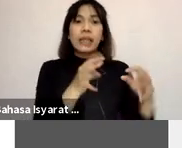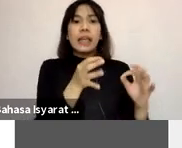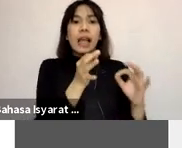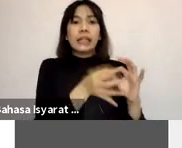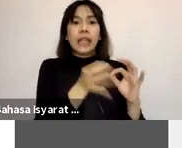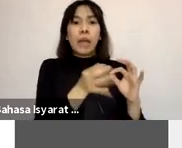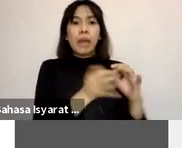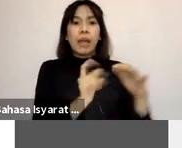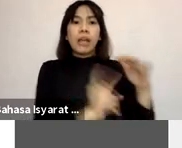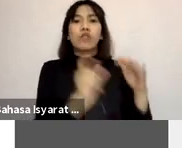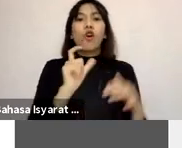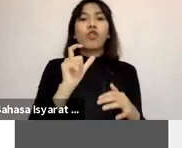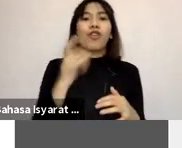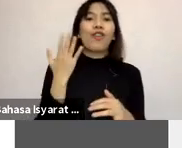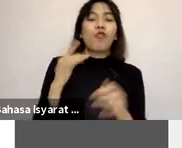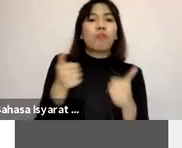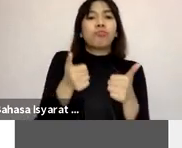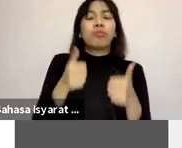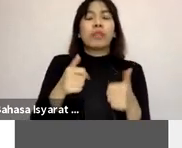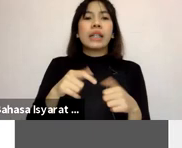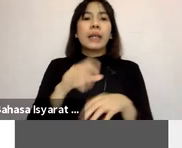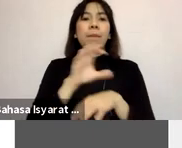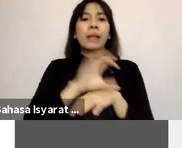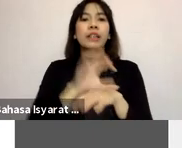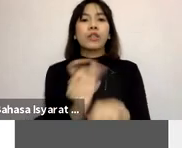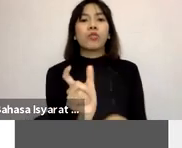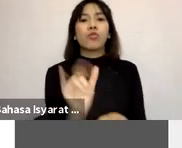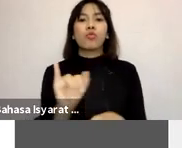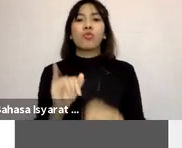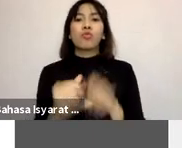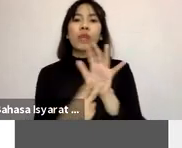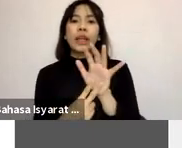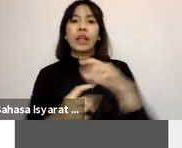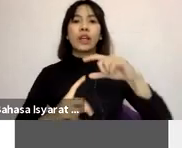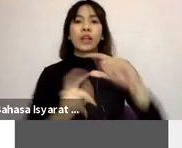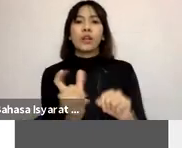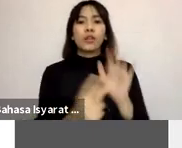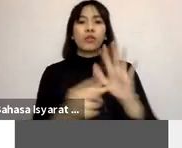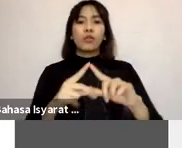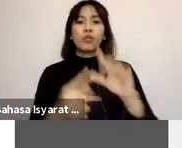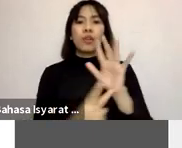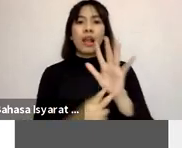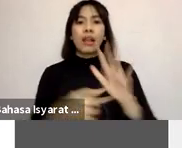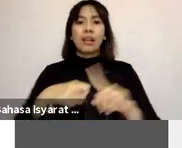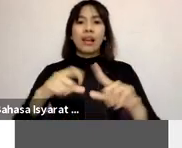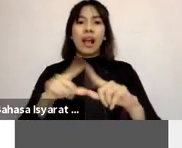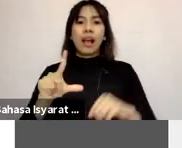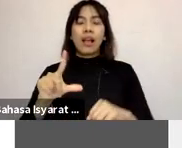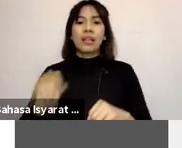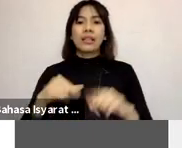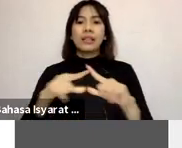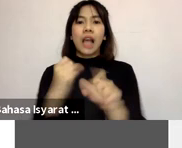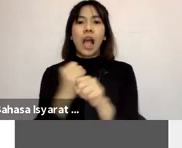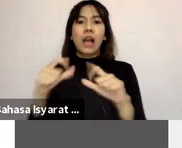UIN Sunan Kalijogo itu ia ini teman-teman sekalian baru satu masjid itu yang ada juru bahasa isyaratnya